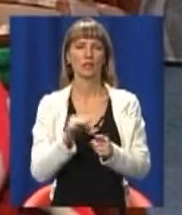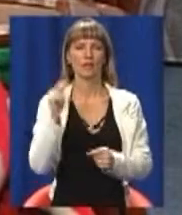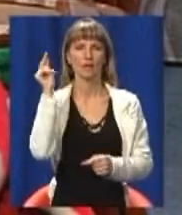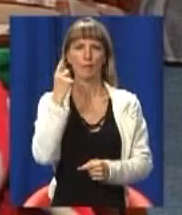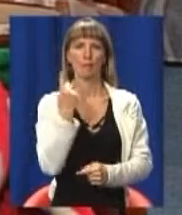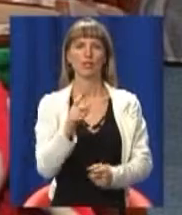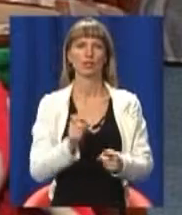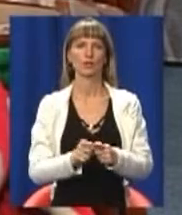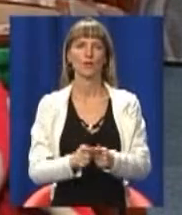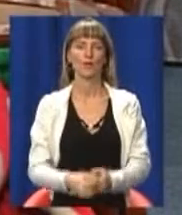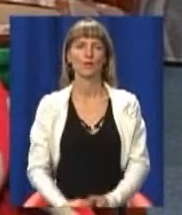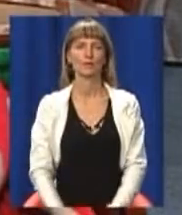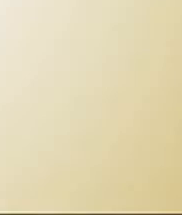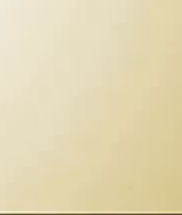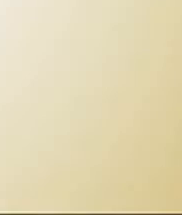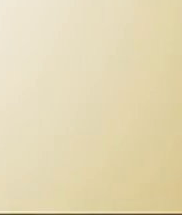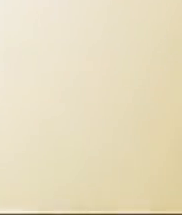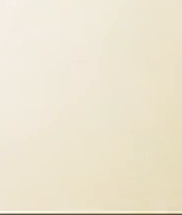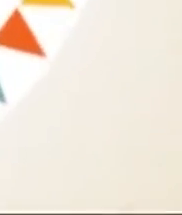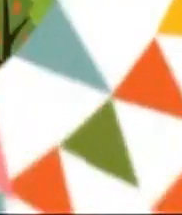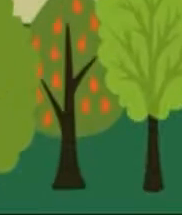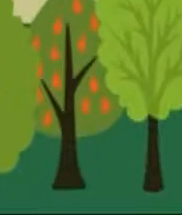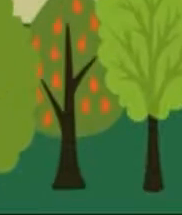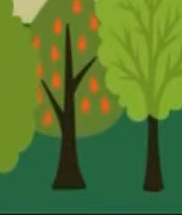вивчимо перше слово.